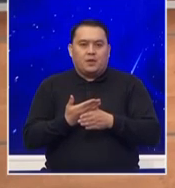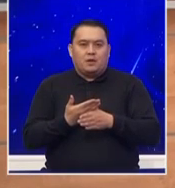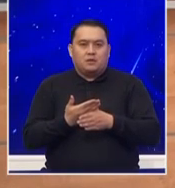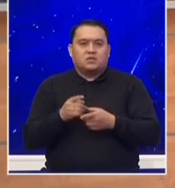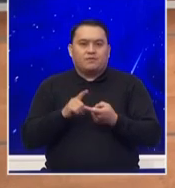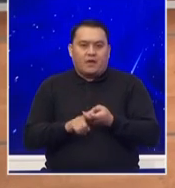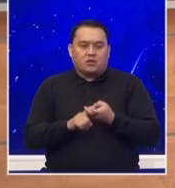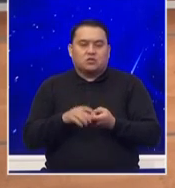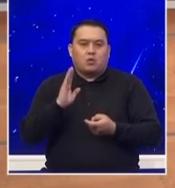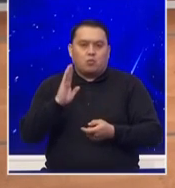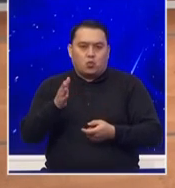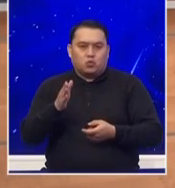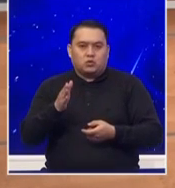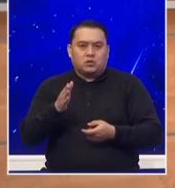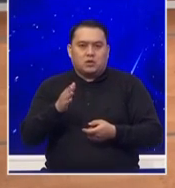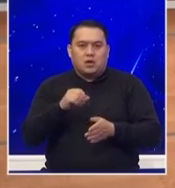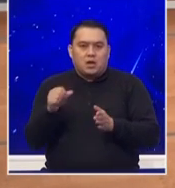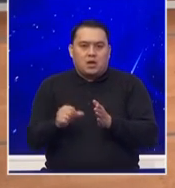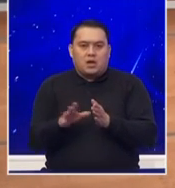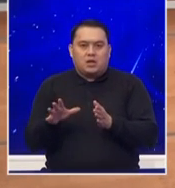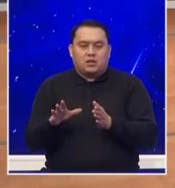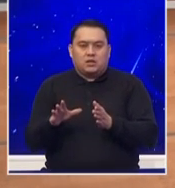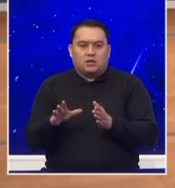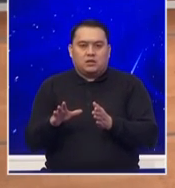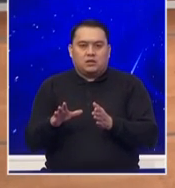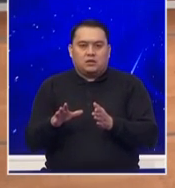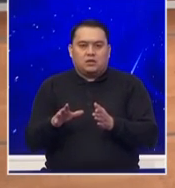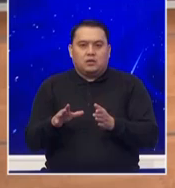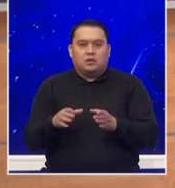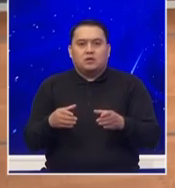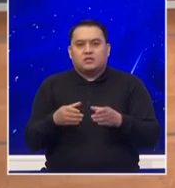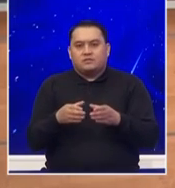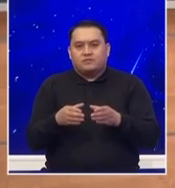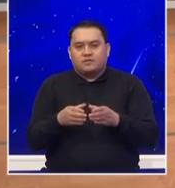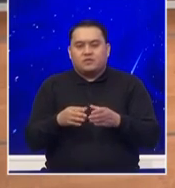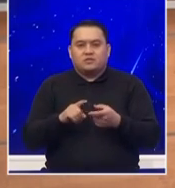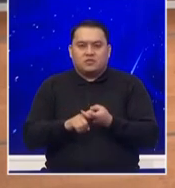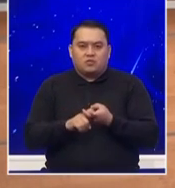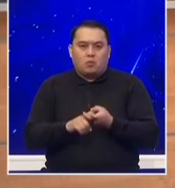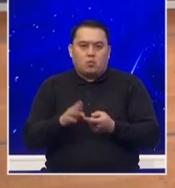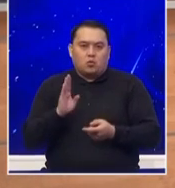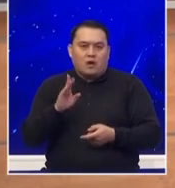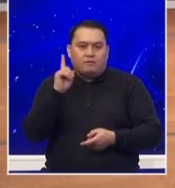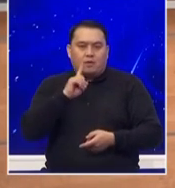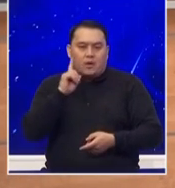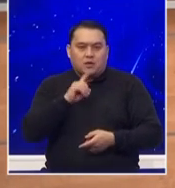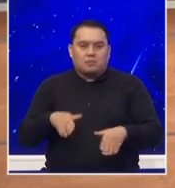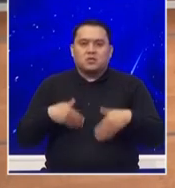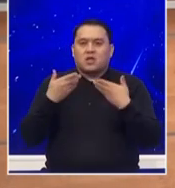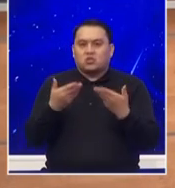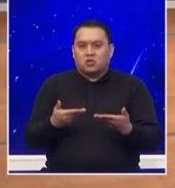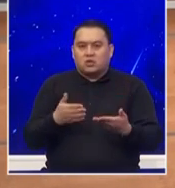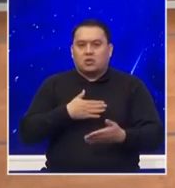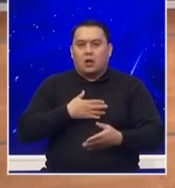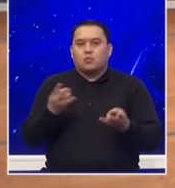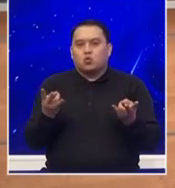это связано будет с электричеством, там еще с какими-то коммунальными вещами. Я не знаю, пока есть это предложение, но